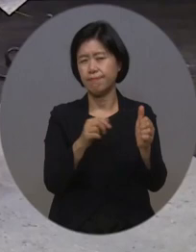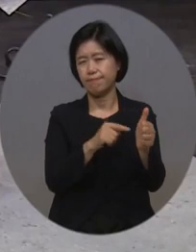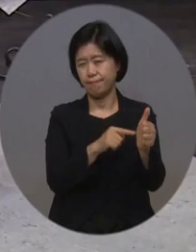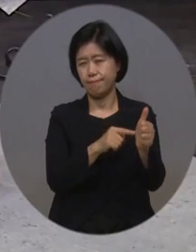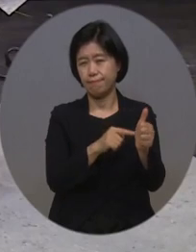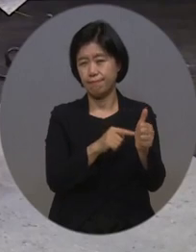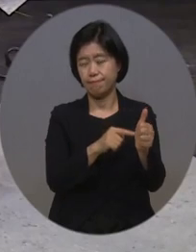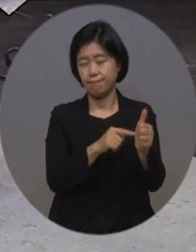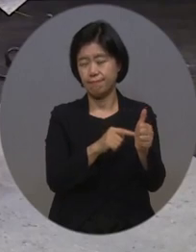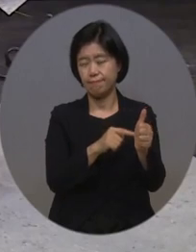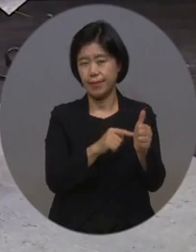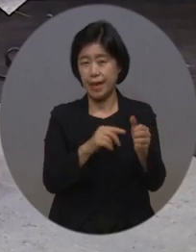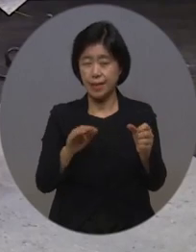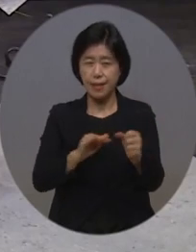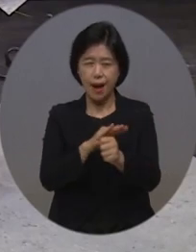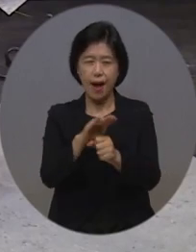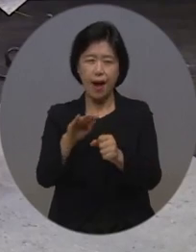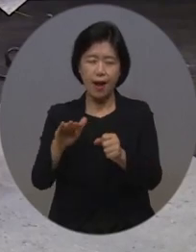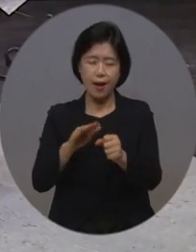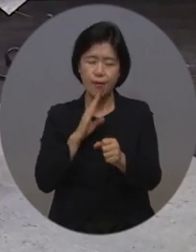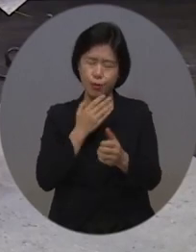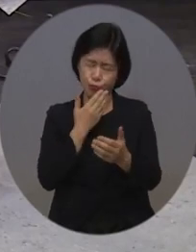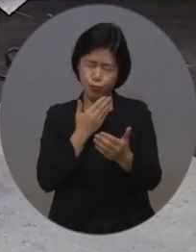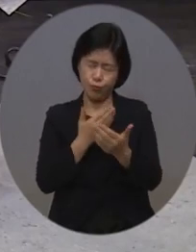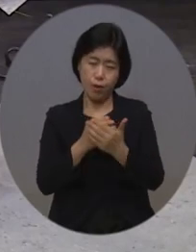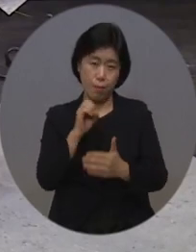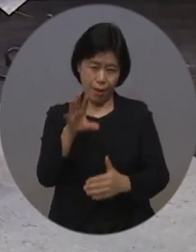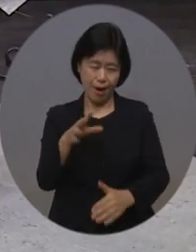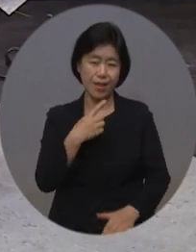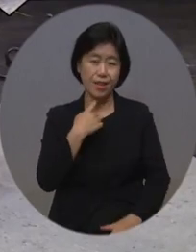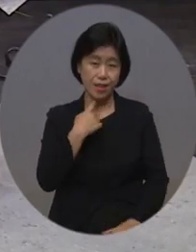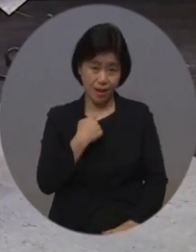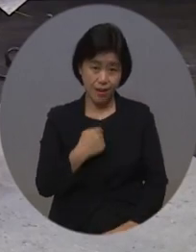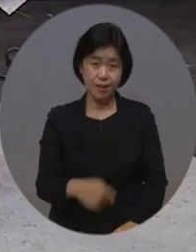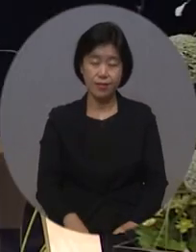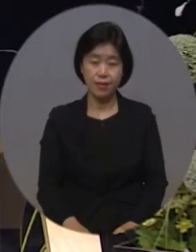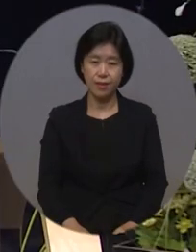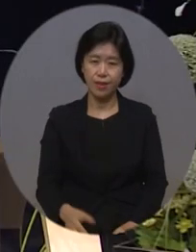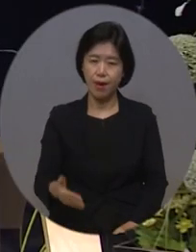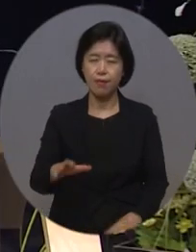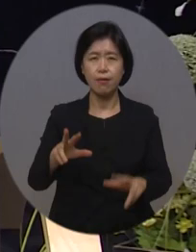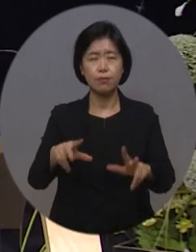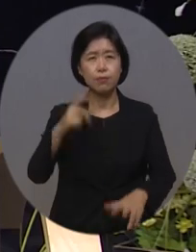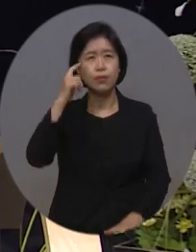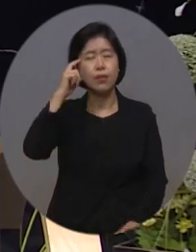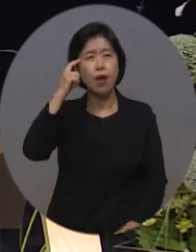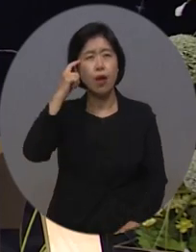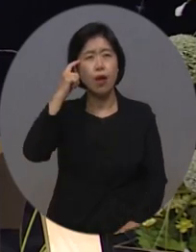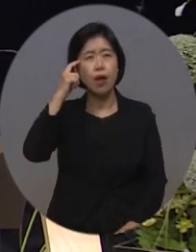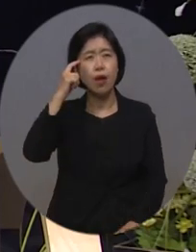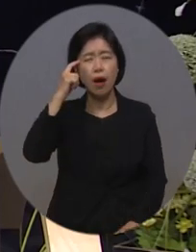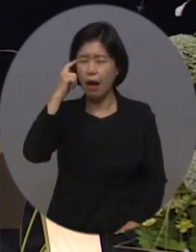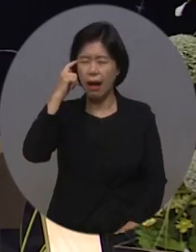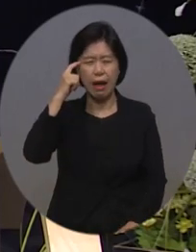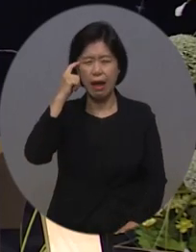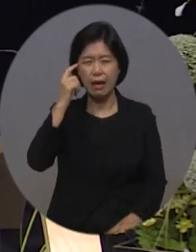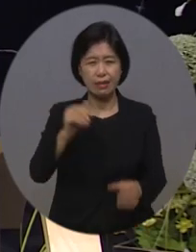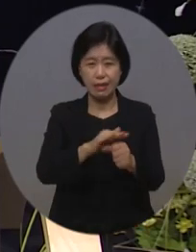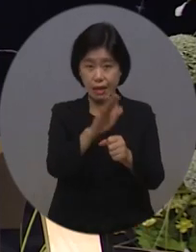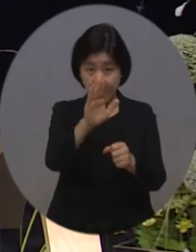답을 사랑이라고 강제한 적이 있었습니다만 아무리 생각해봐도 돈이었습니다.